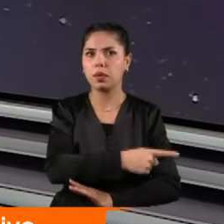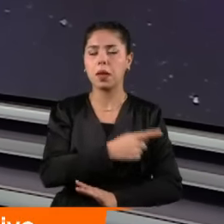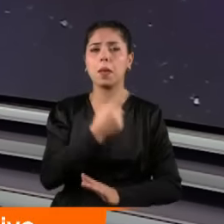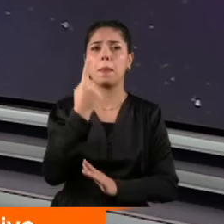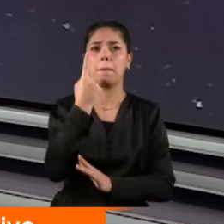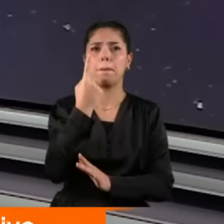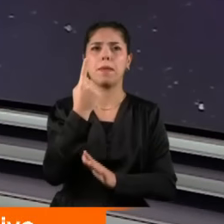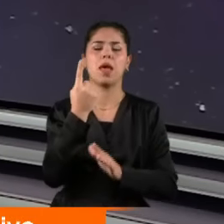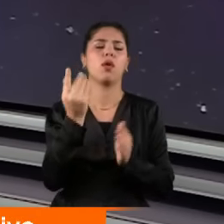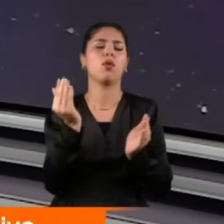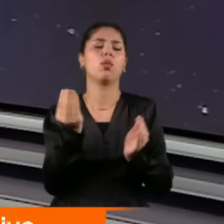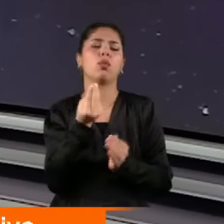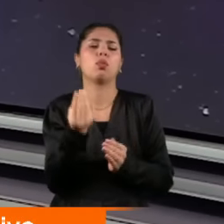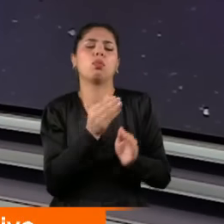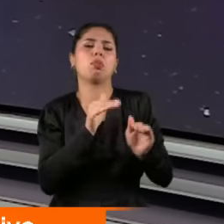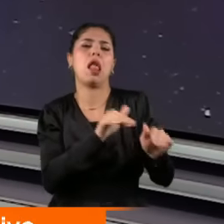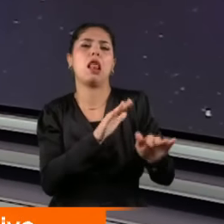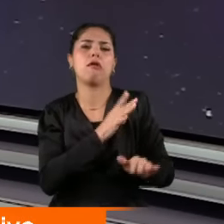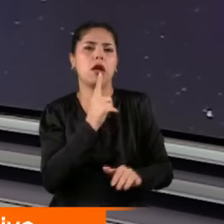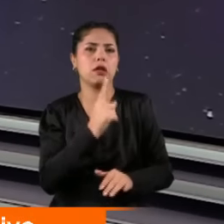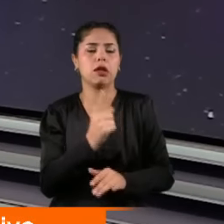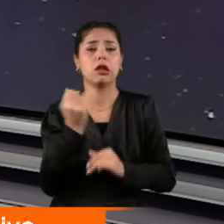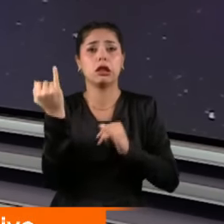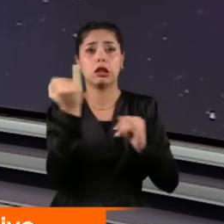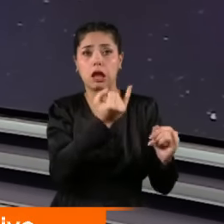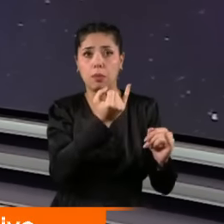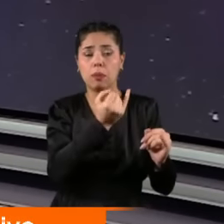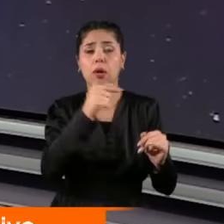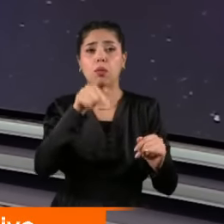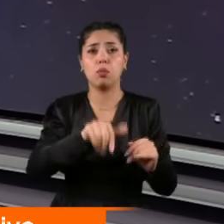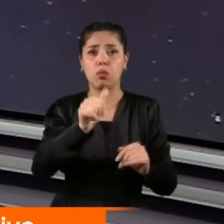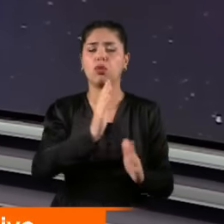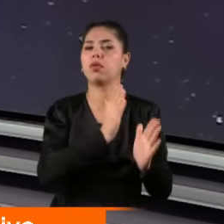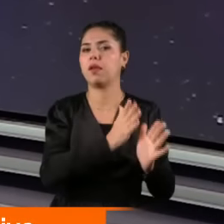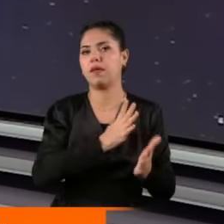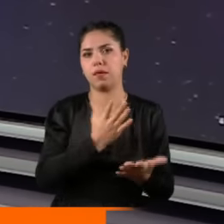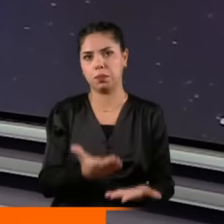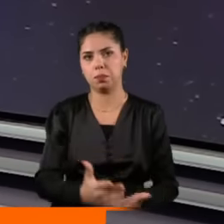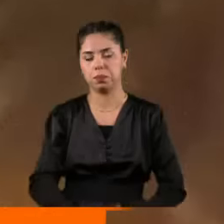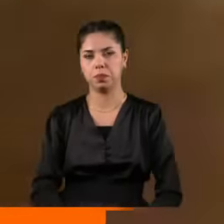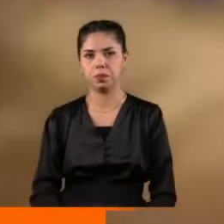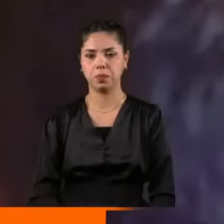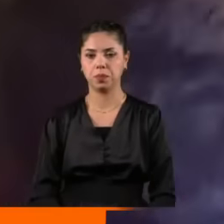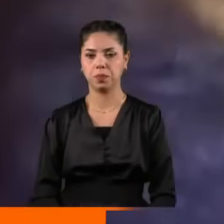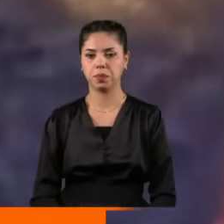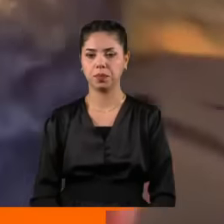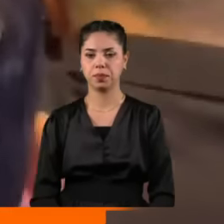bir protesto olarak niteledi durumu. Tepkiler ise dün olduğu gibi bugün de devam etti.